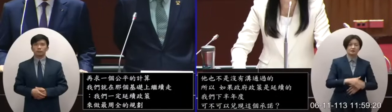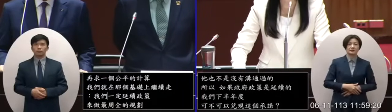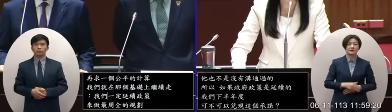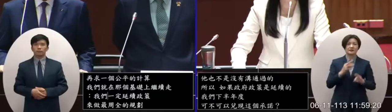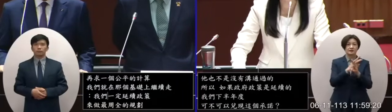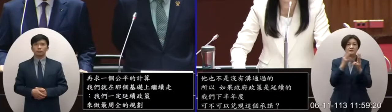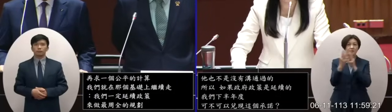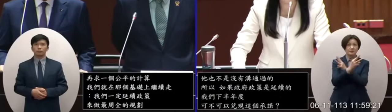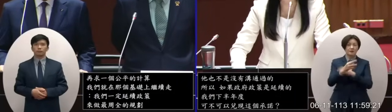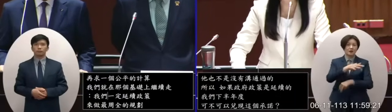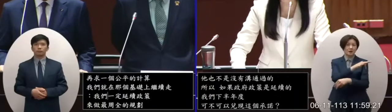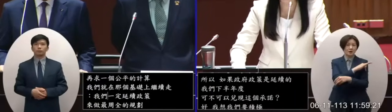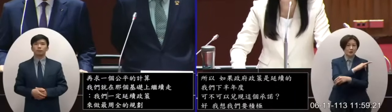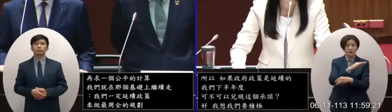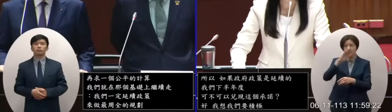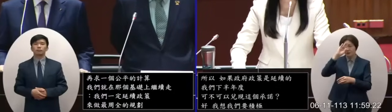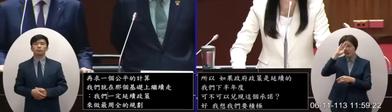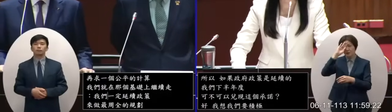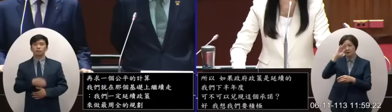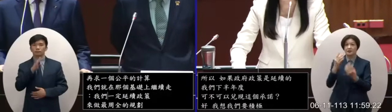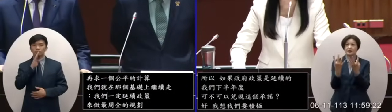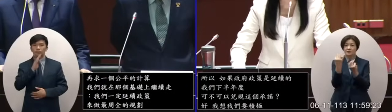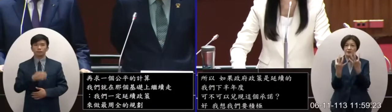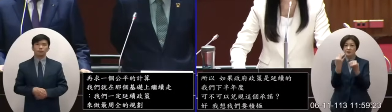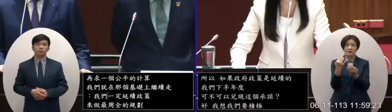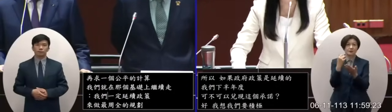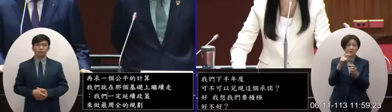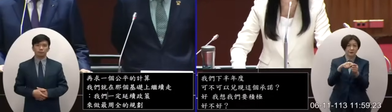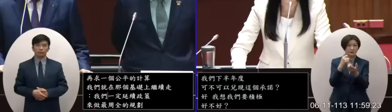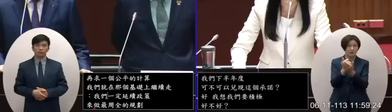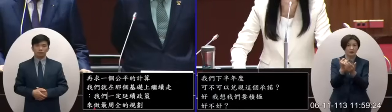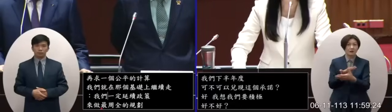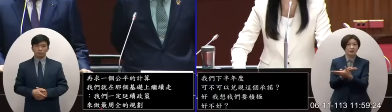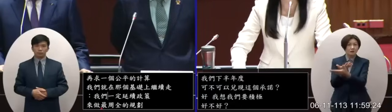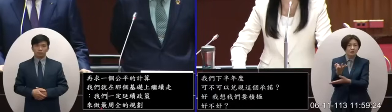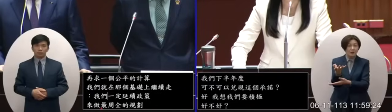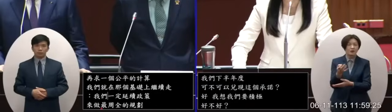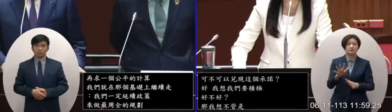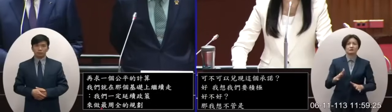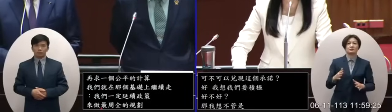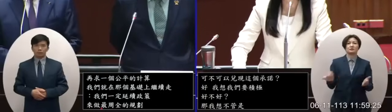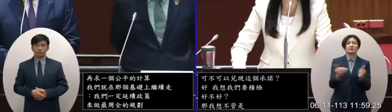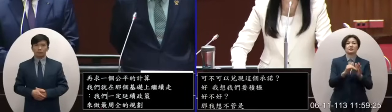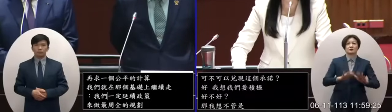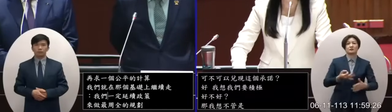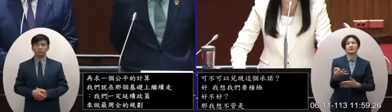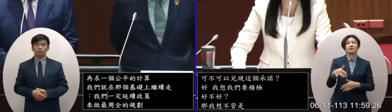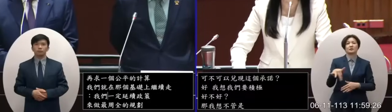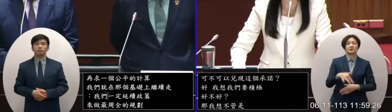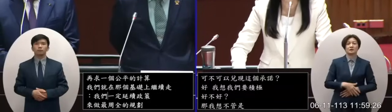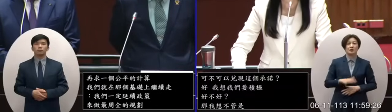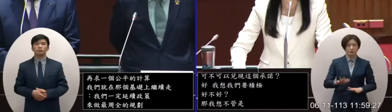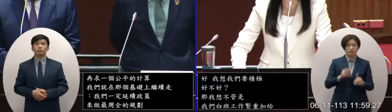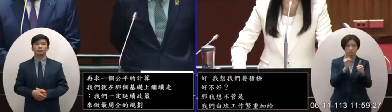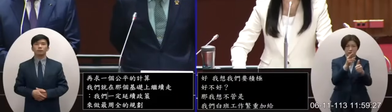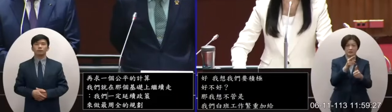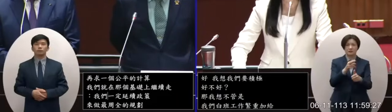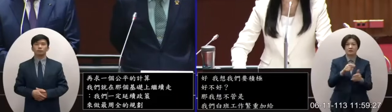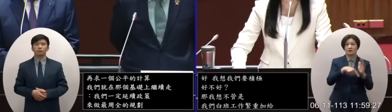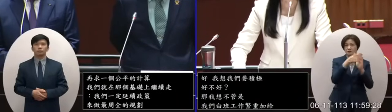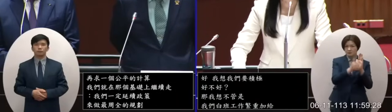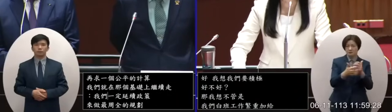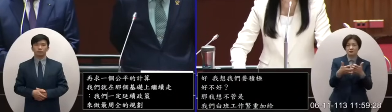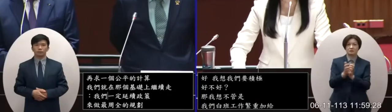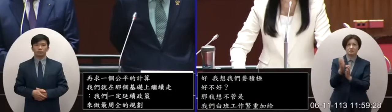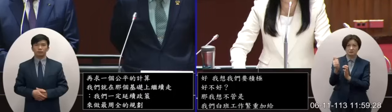三班互比比达标的时候要给的奖励，到现在也没给，对不对？所以本席在这里要求院长